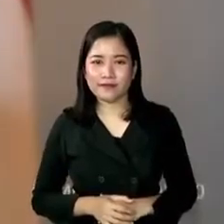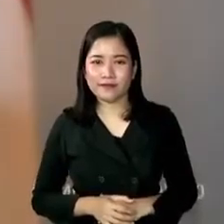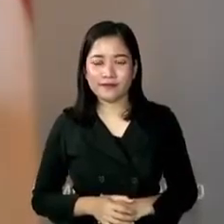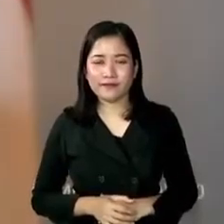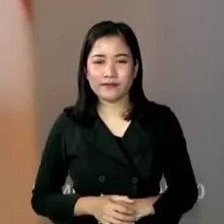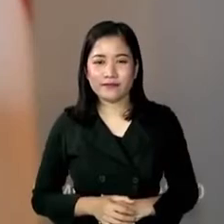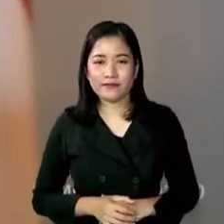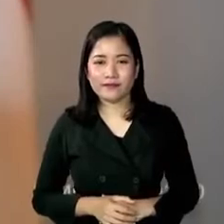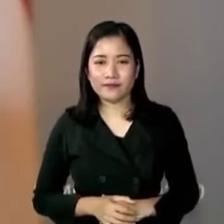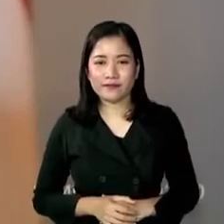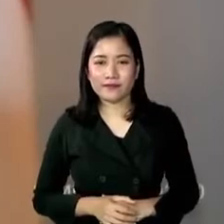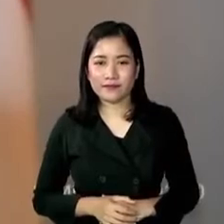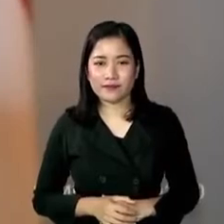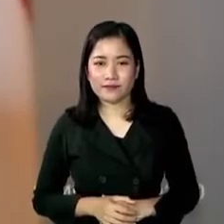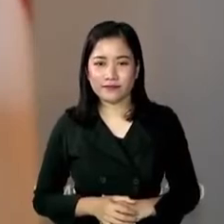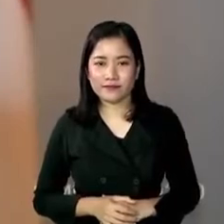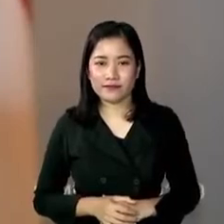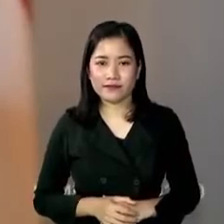Pak